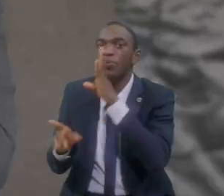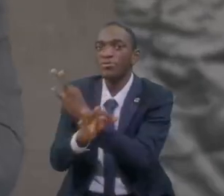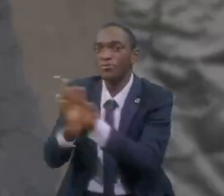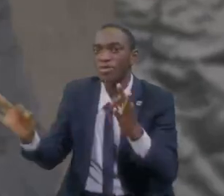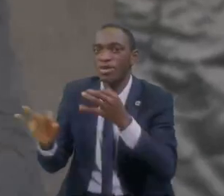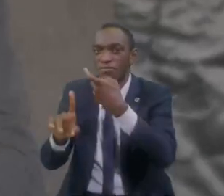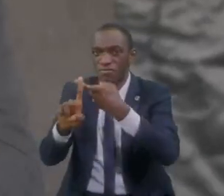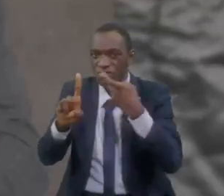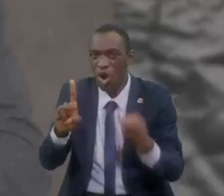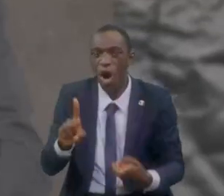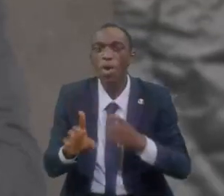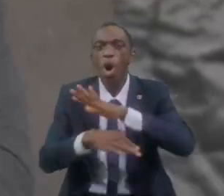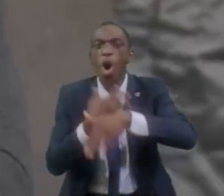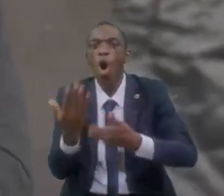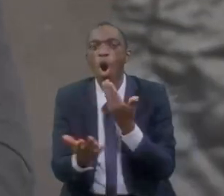libéré